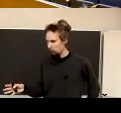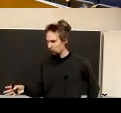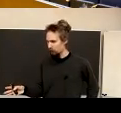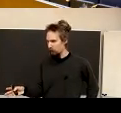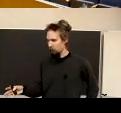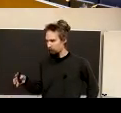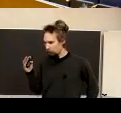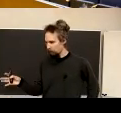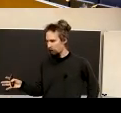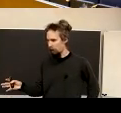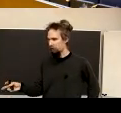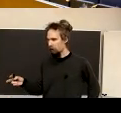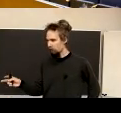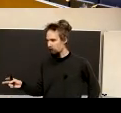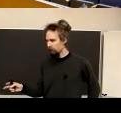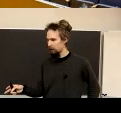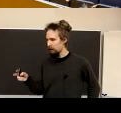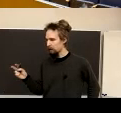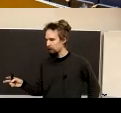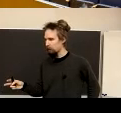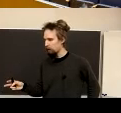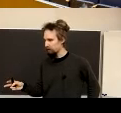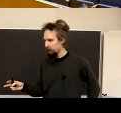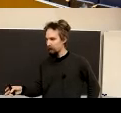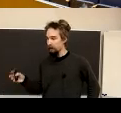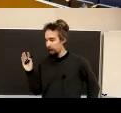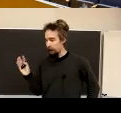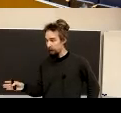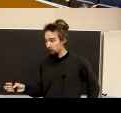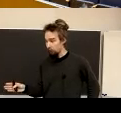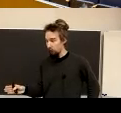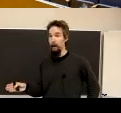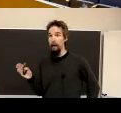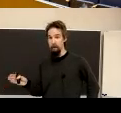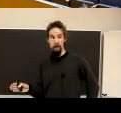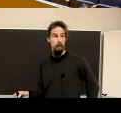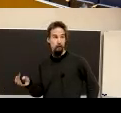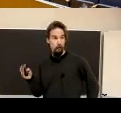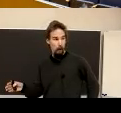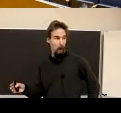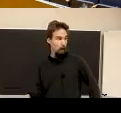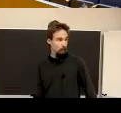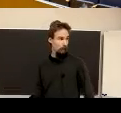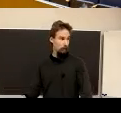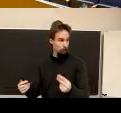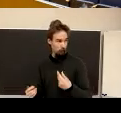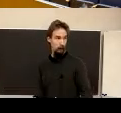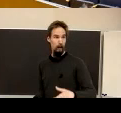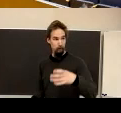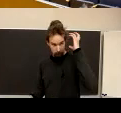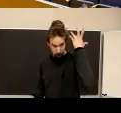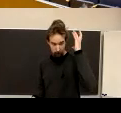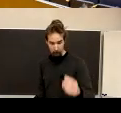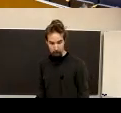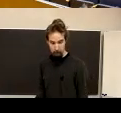nämä muutokset arvoissa on tälleen satunnaisia tai irrationaalisia, niin tämä tietty voisi olla eettisesti tosi ongelmallista, että jos psykedeelit